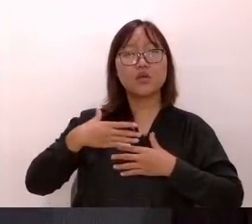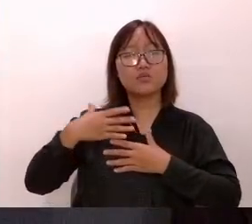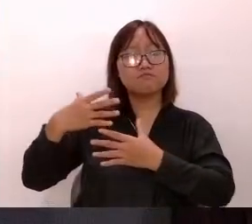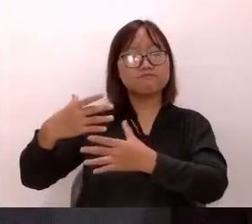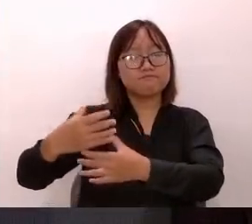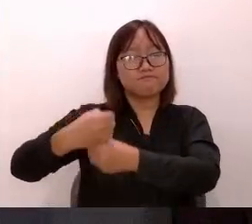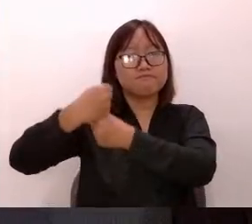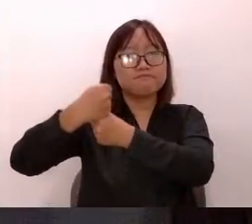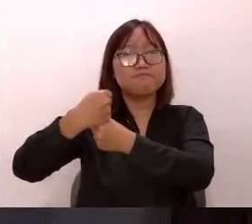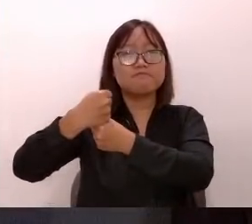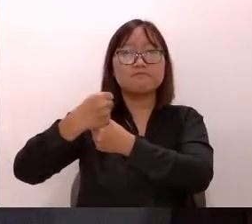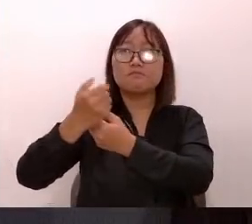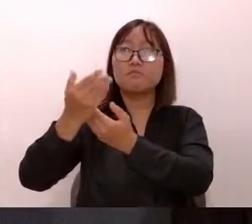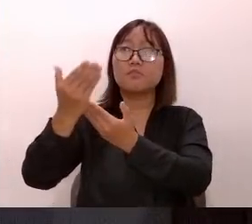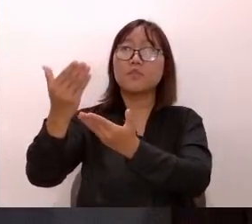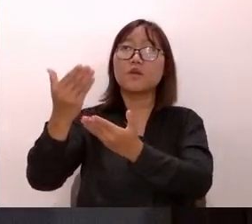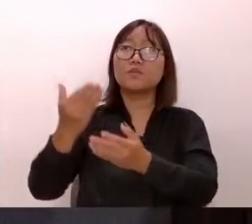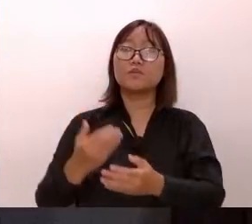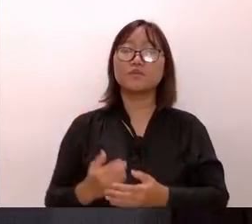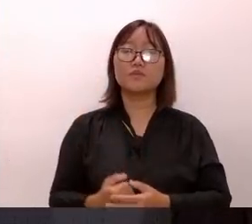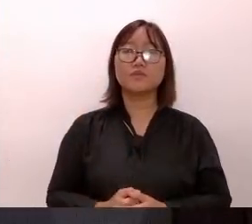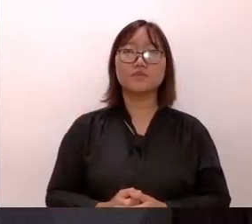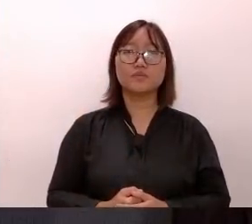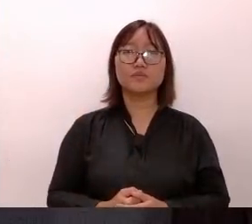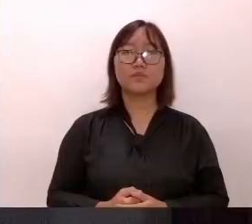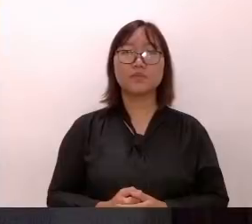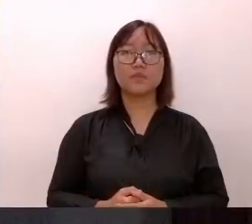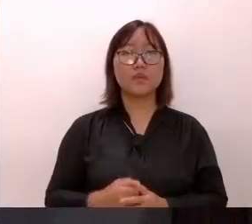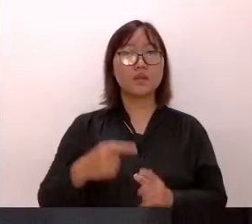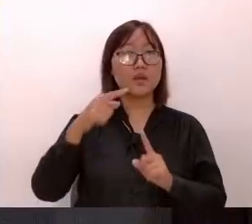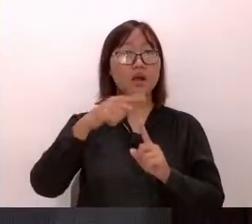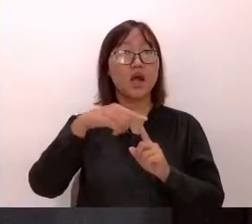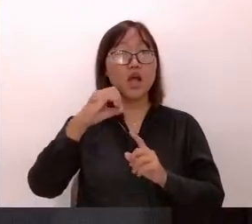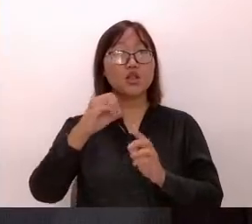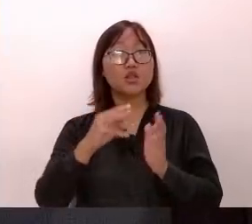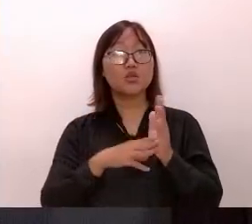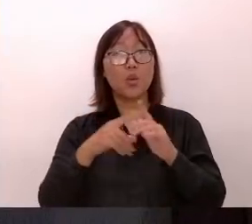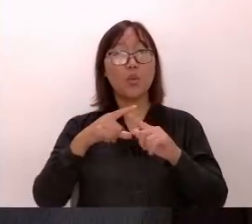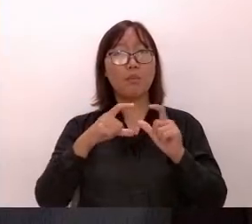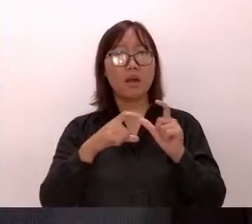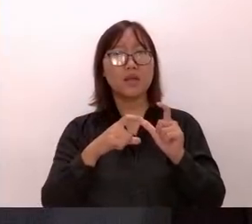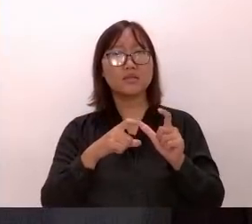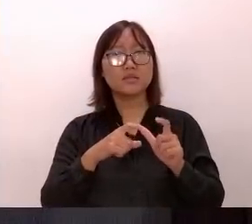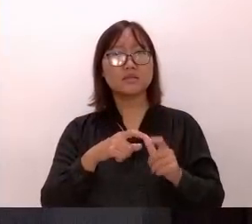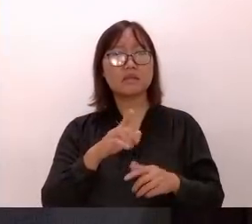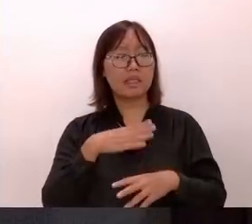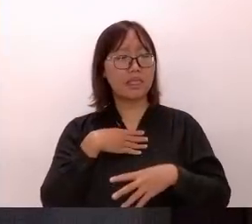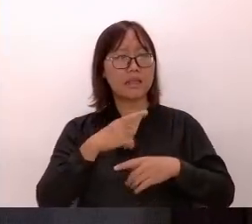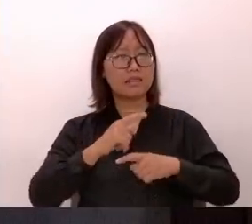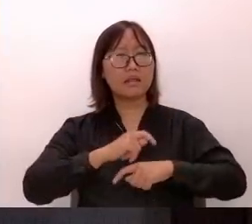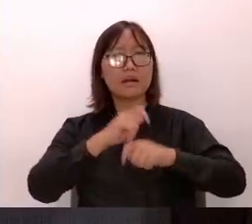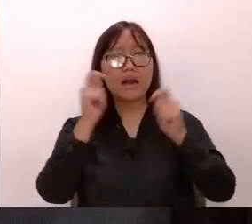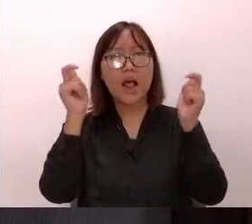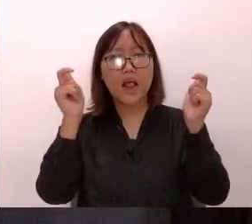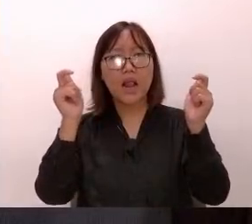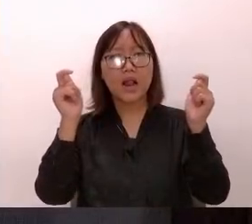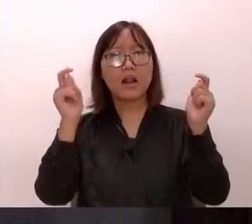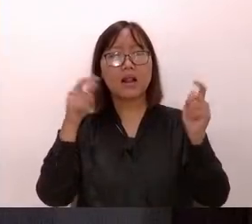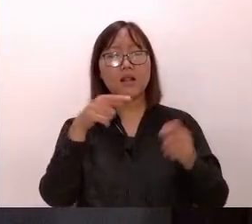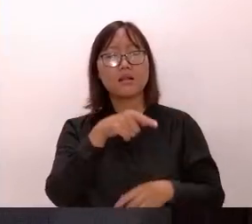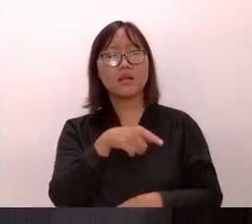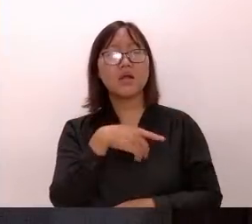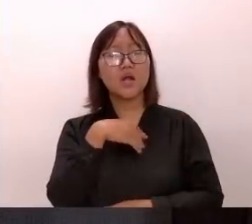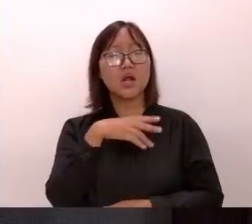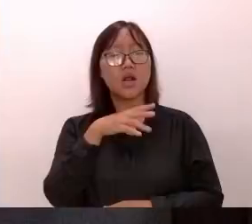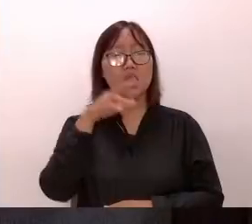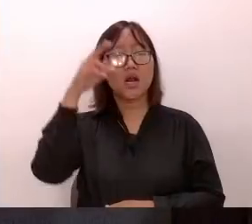terkasih Thomas dijuluki sebagai rasul yang ragu-ragu pada minggu kerahiman Ilahi lebih